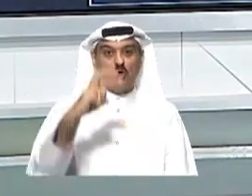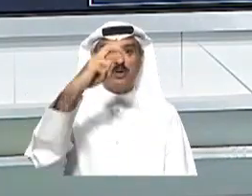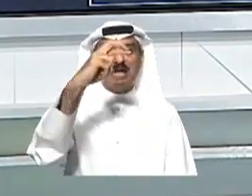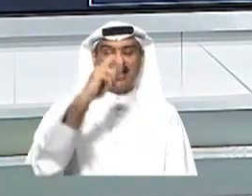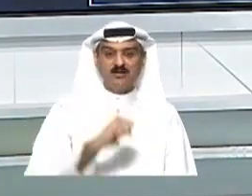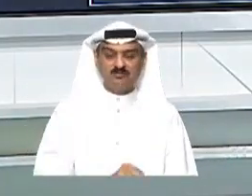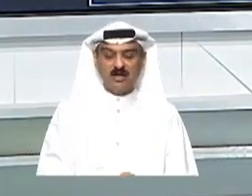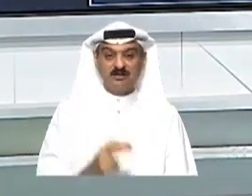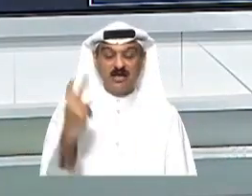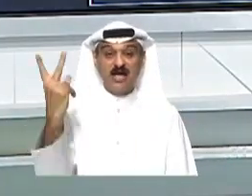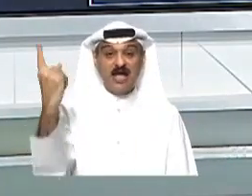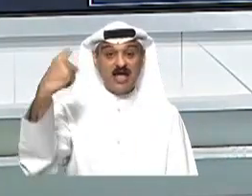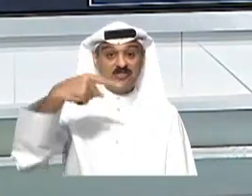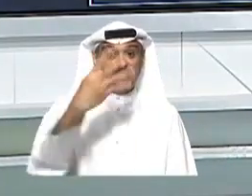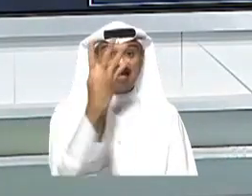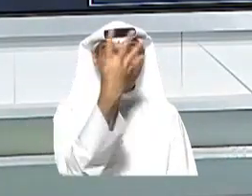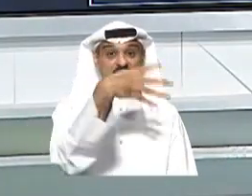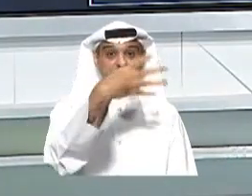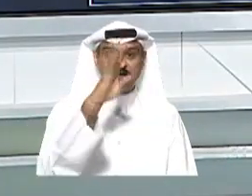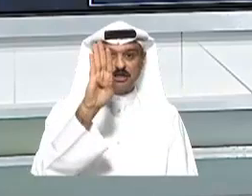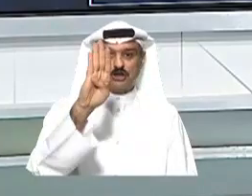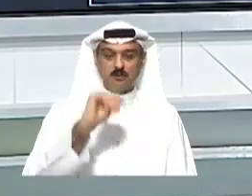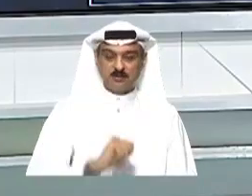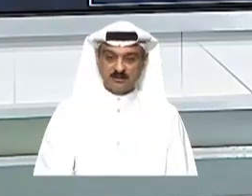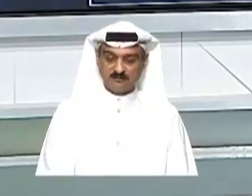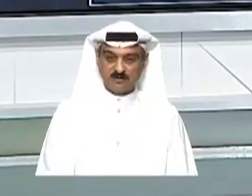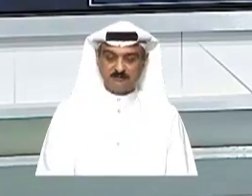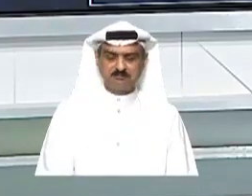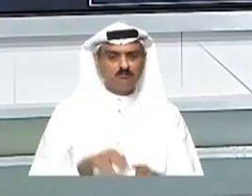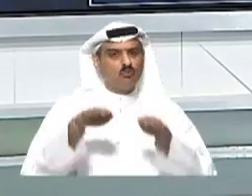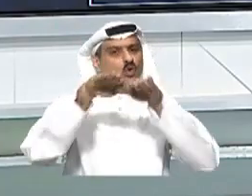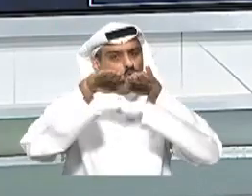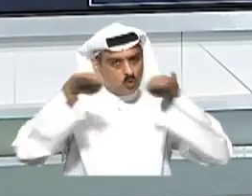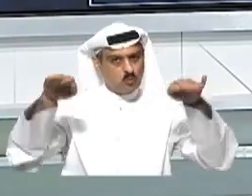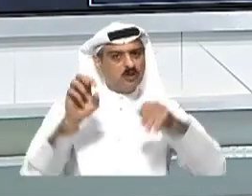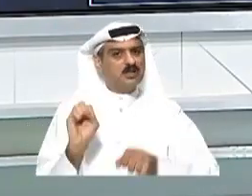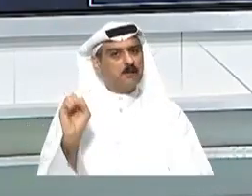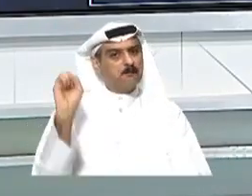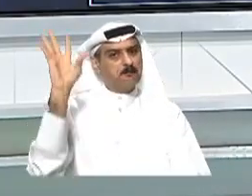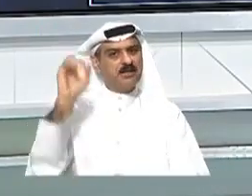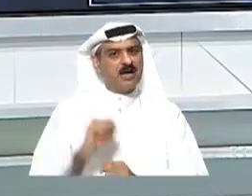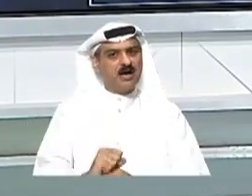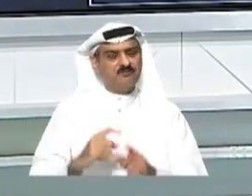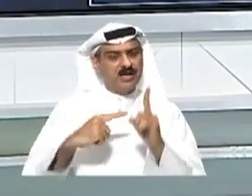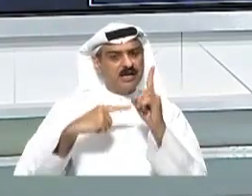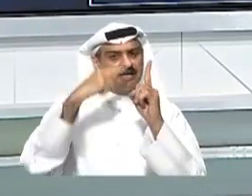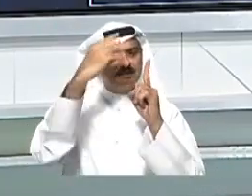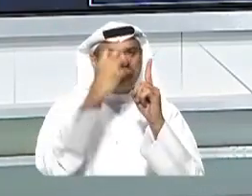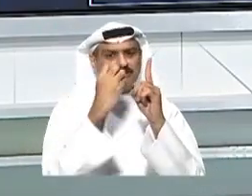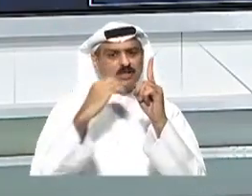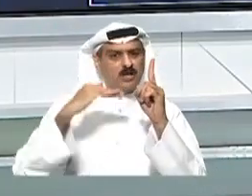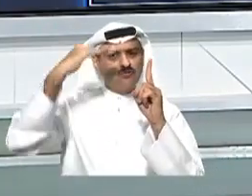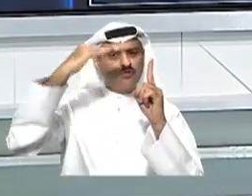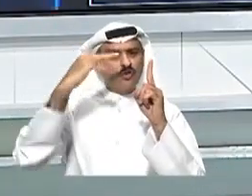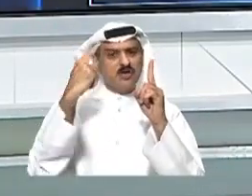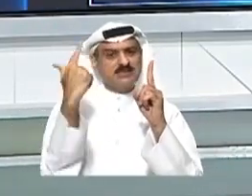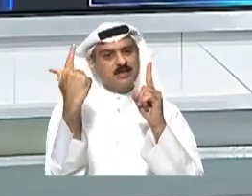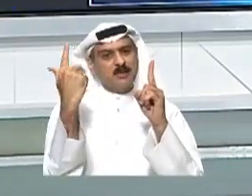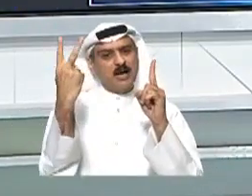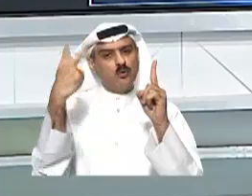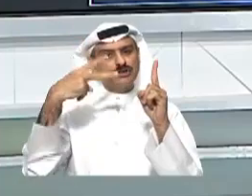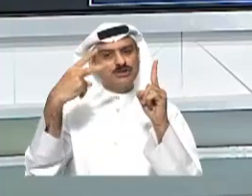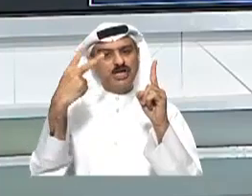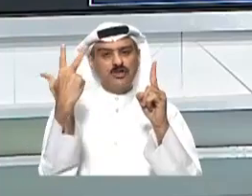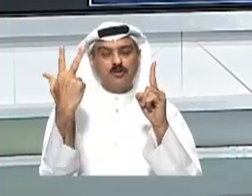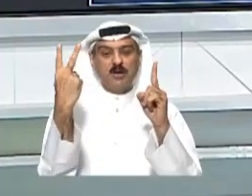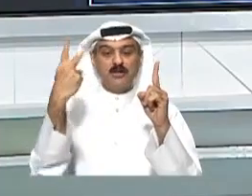الأحد 12 إلى 40 كيلومتر في الساعة. أجواء معتدلة خلال فترة النهار قد تصل العظمى ما بين 27 إلى 28 وراح